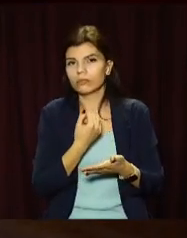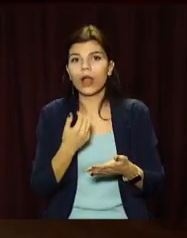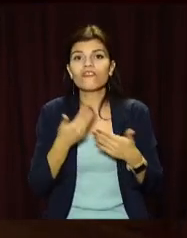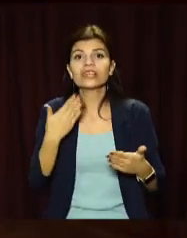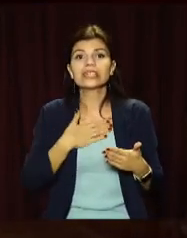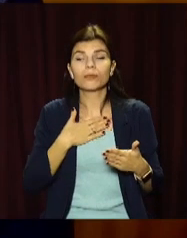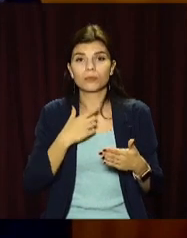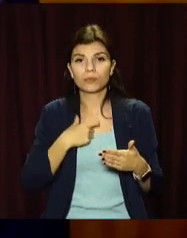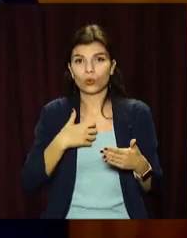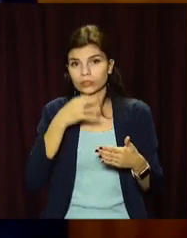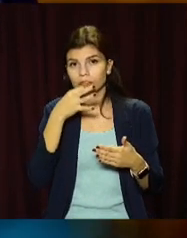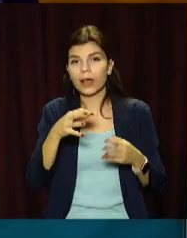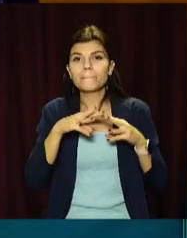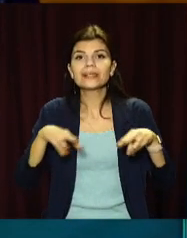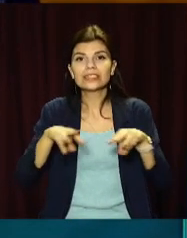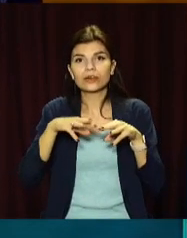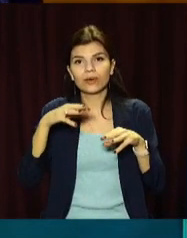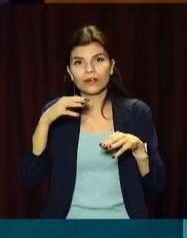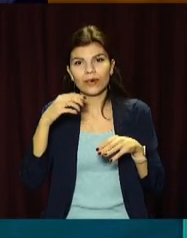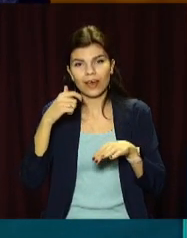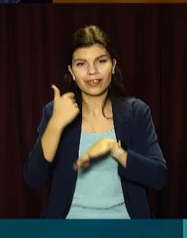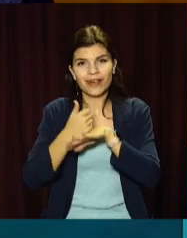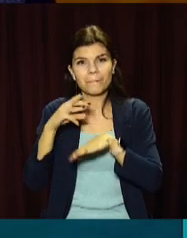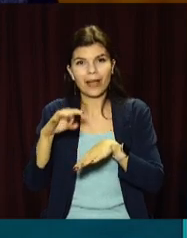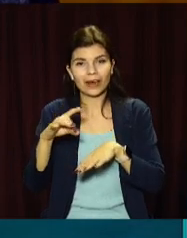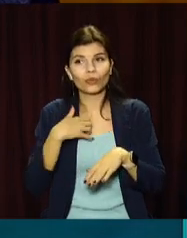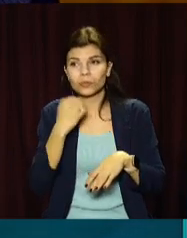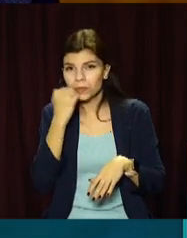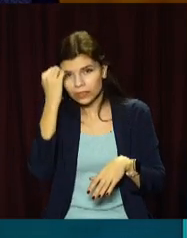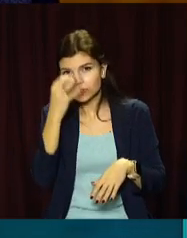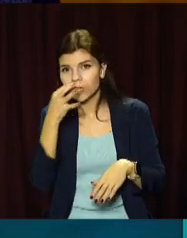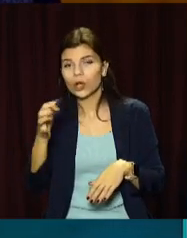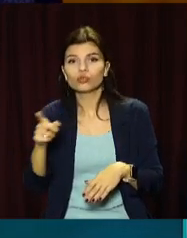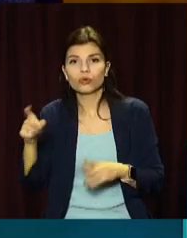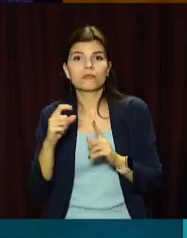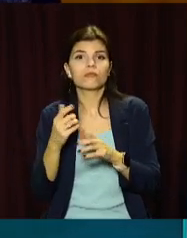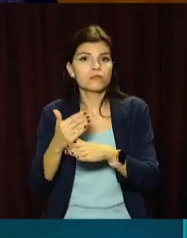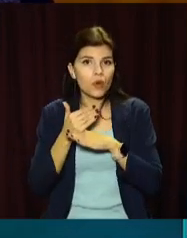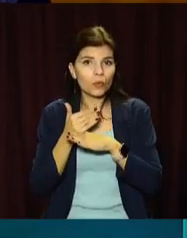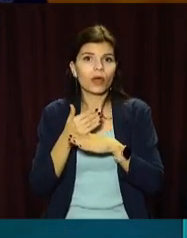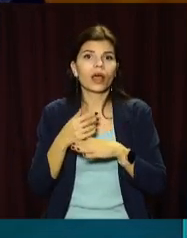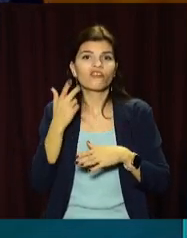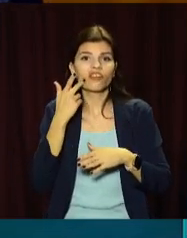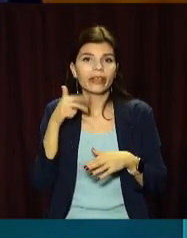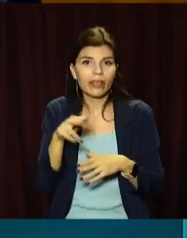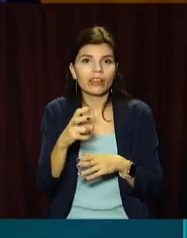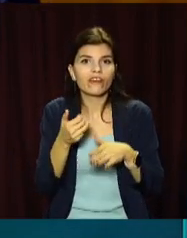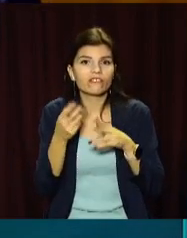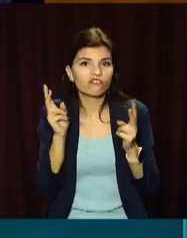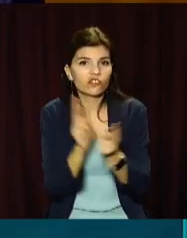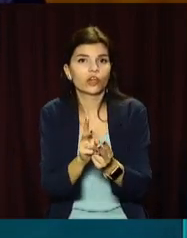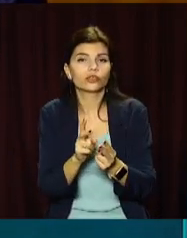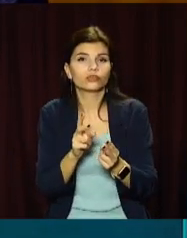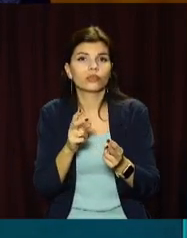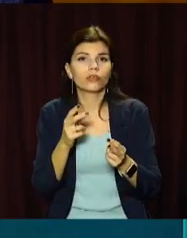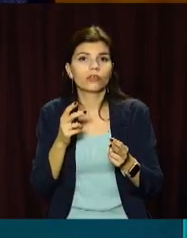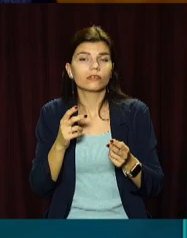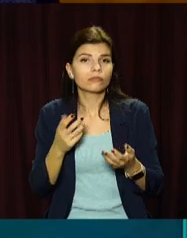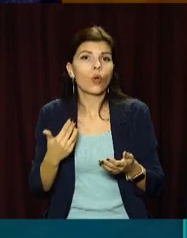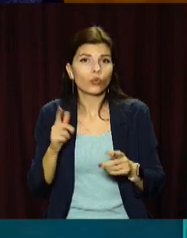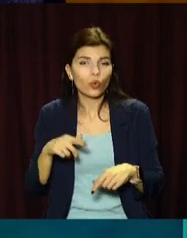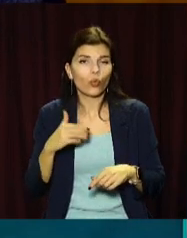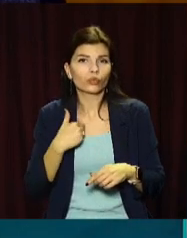хочу подякувати міському голові за те, що він допомагає, йде на зустріч учасникам бойових дій. Також хочу